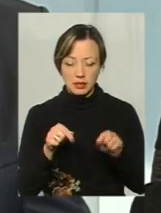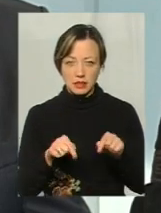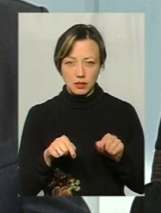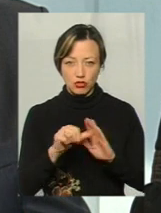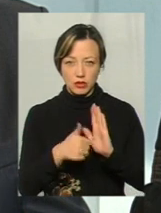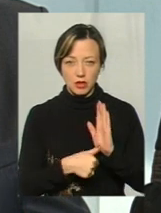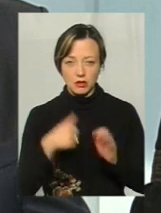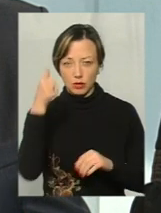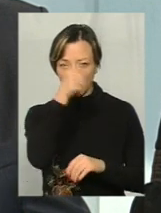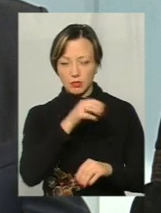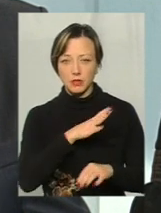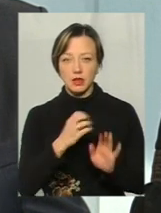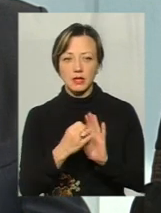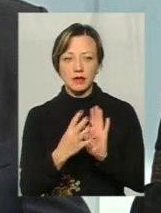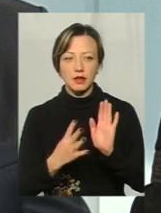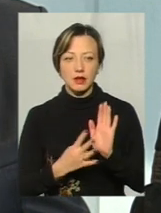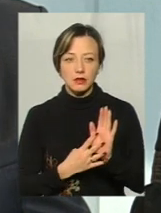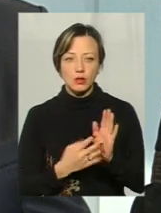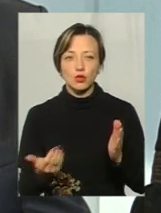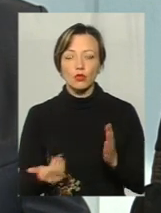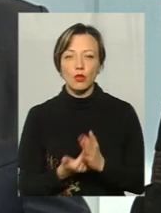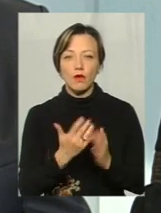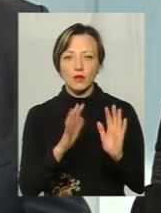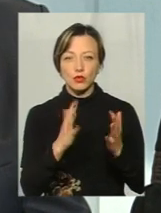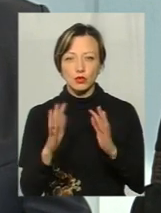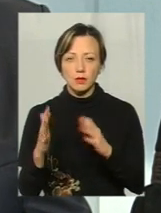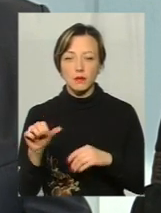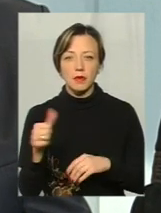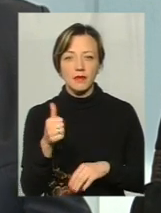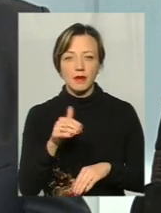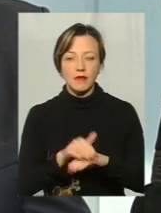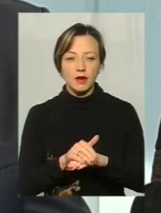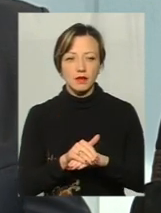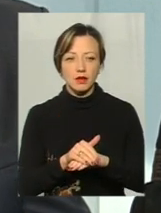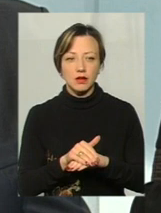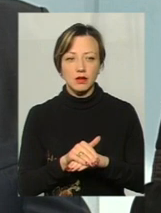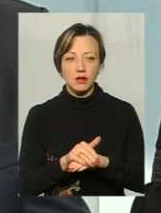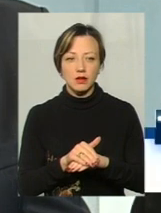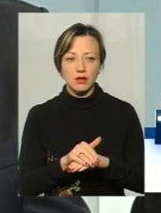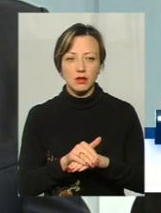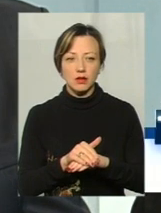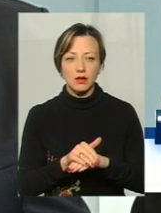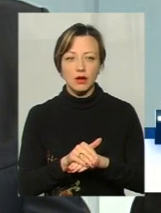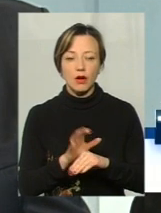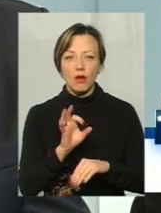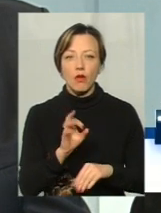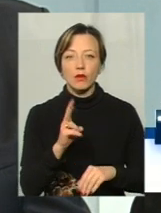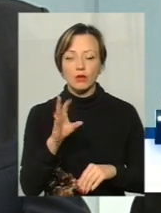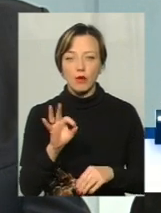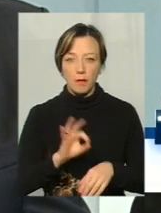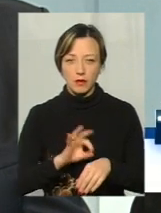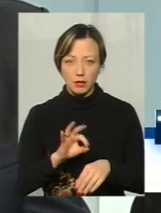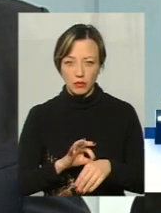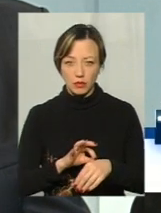За 2016 год было 19 свежих случаев, впервые выявленных солидной патологии, онкопатологии. В